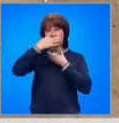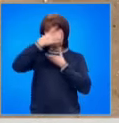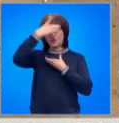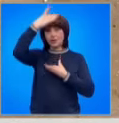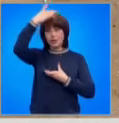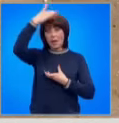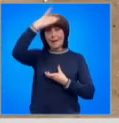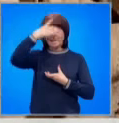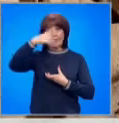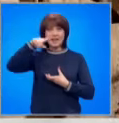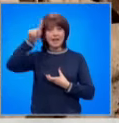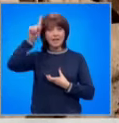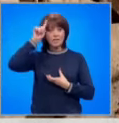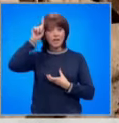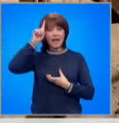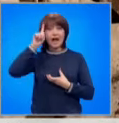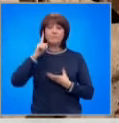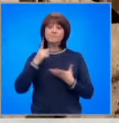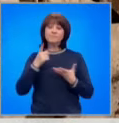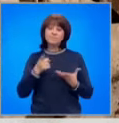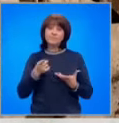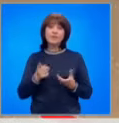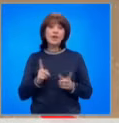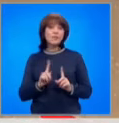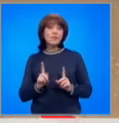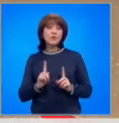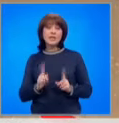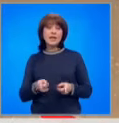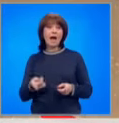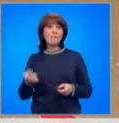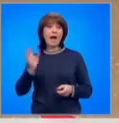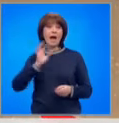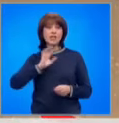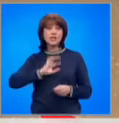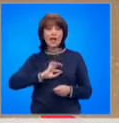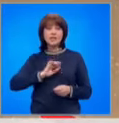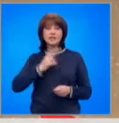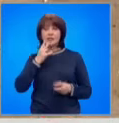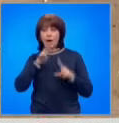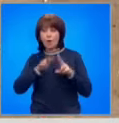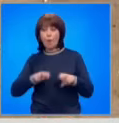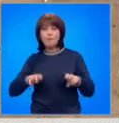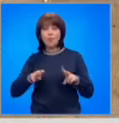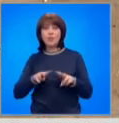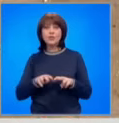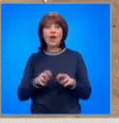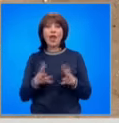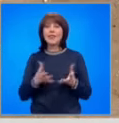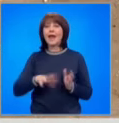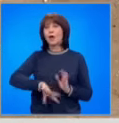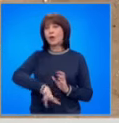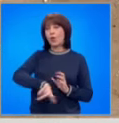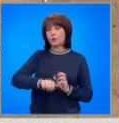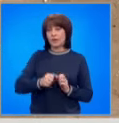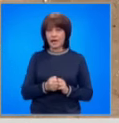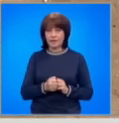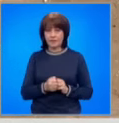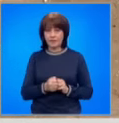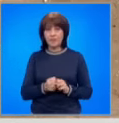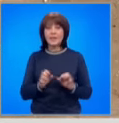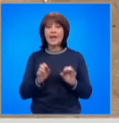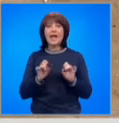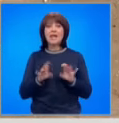но може и да няма шанс да го проучи до край, защото междувременно някой го е откраднал. Удължен череп деформиран още в... Деформацията на черепите